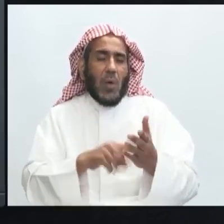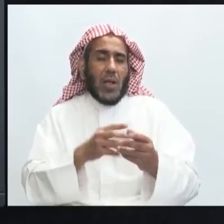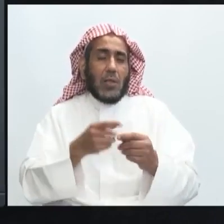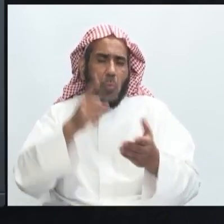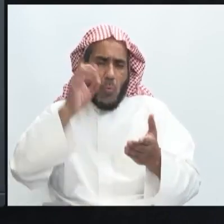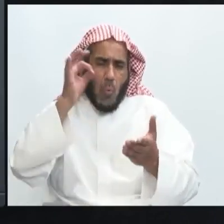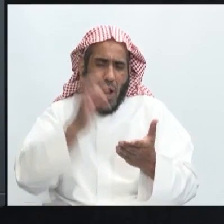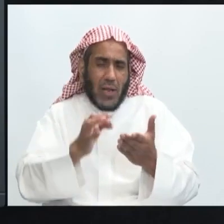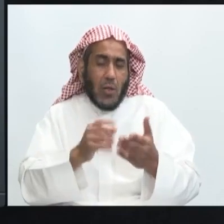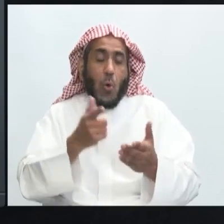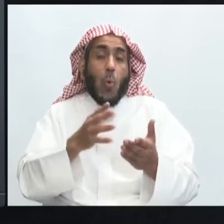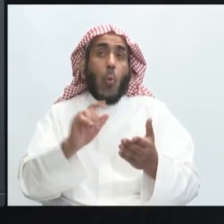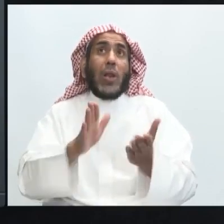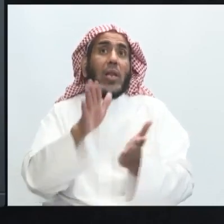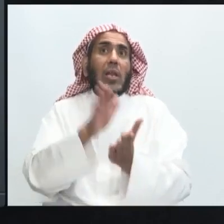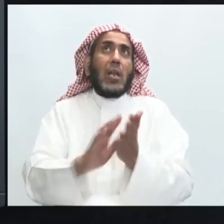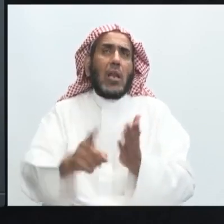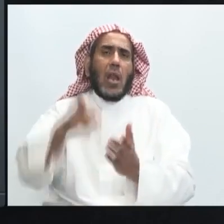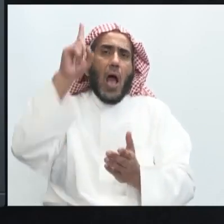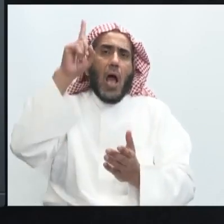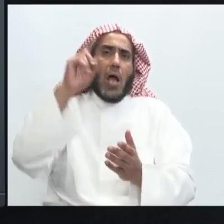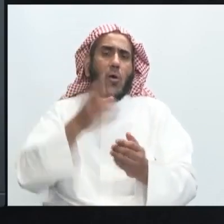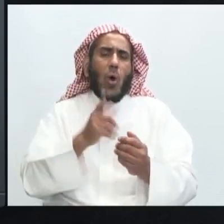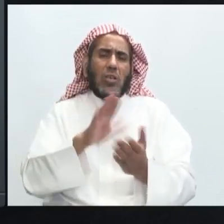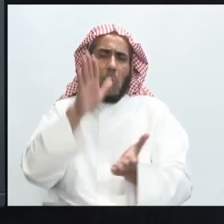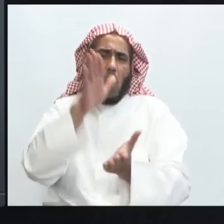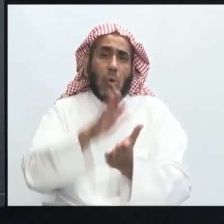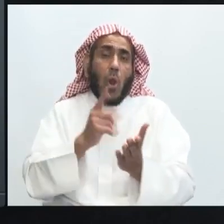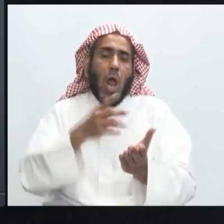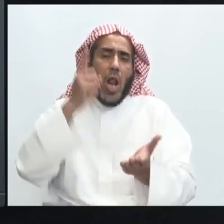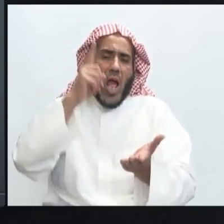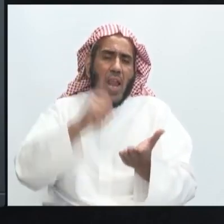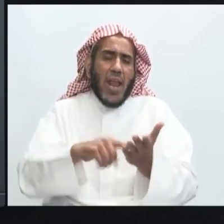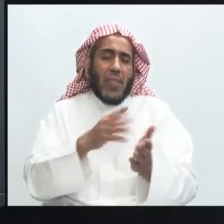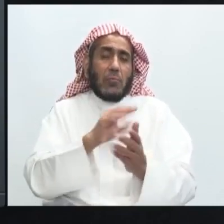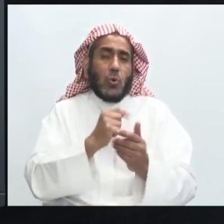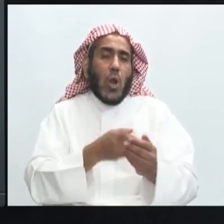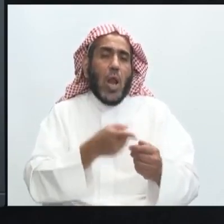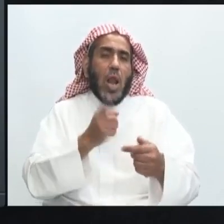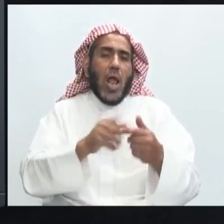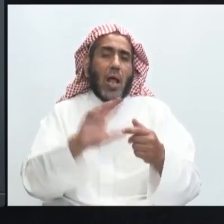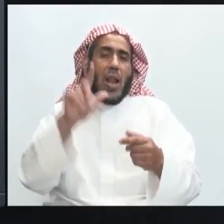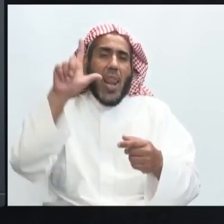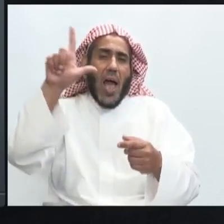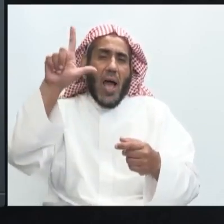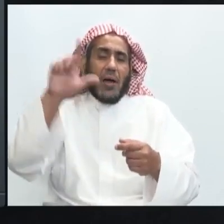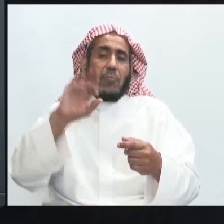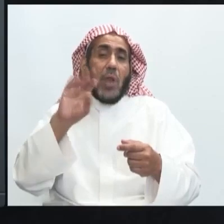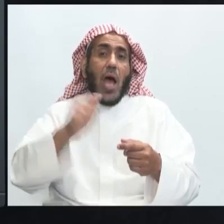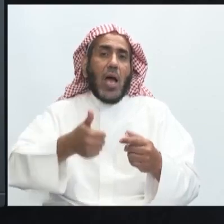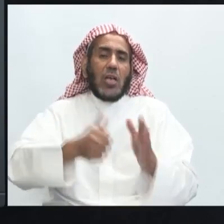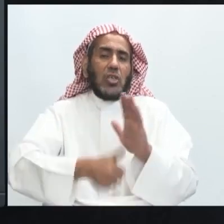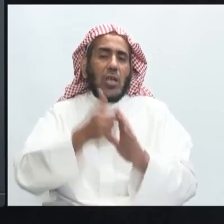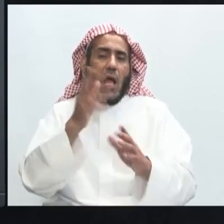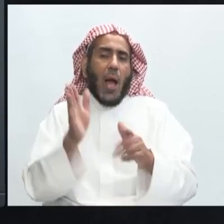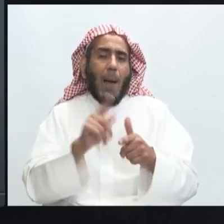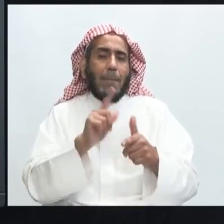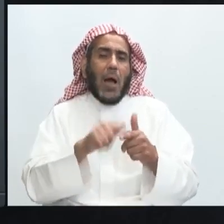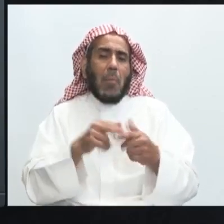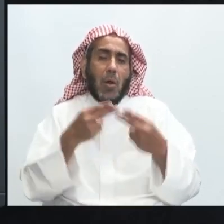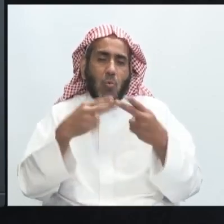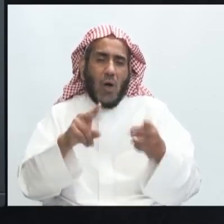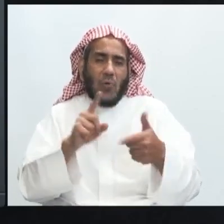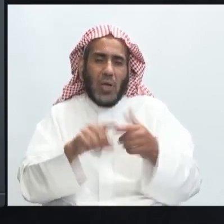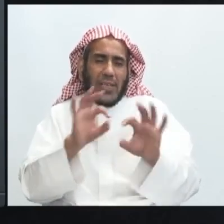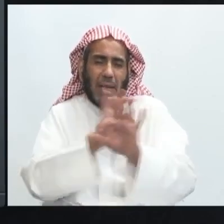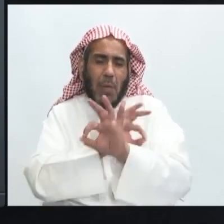باكثر من مؤكد والله ان القسم وان هذا المشروع لا ناجح ولاحظ هنا اللام كذلك اما من